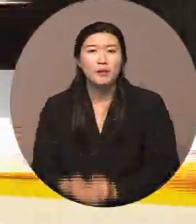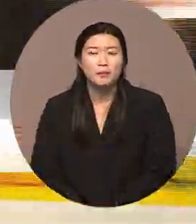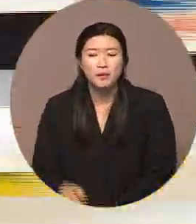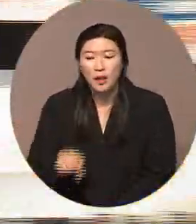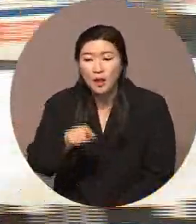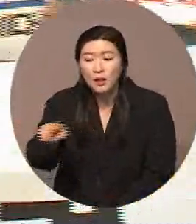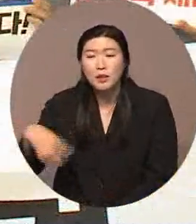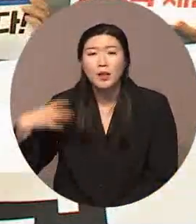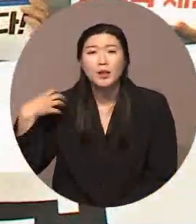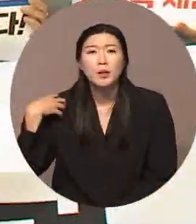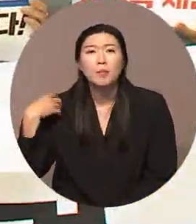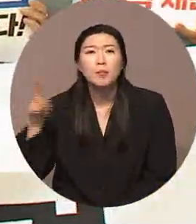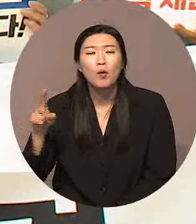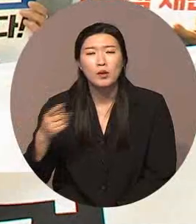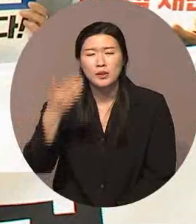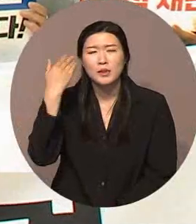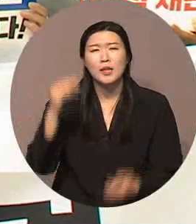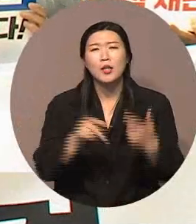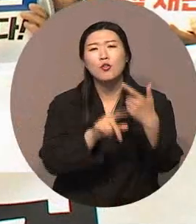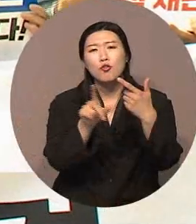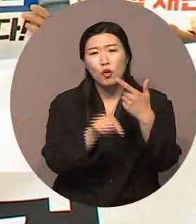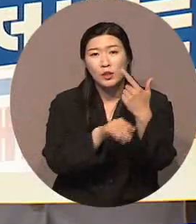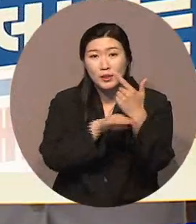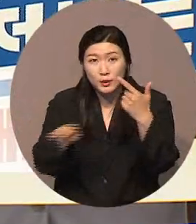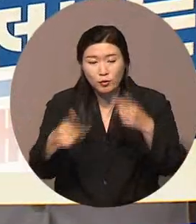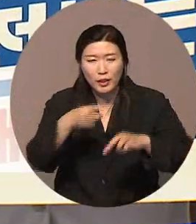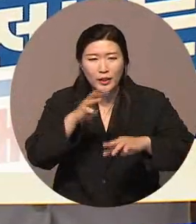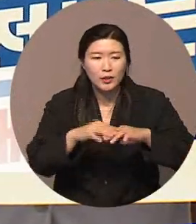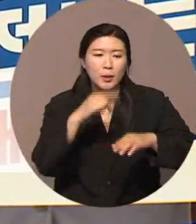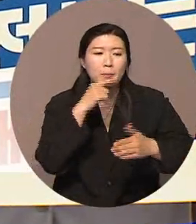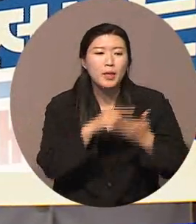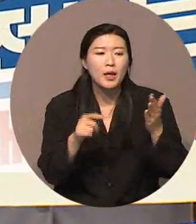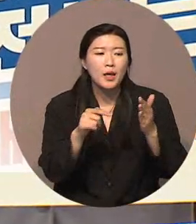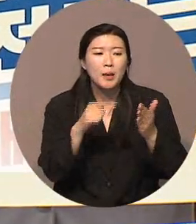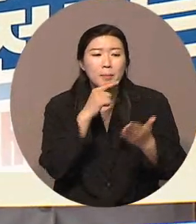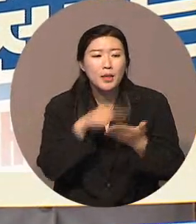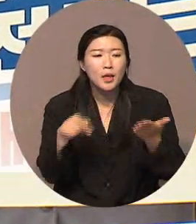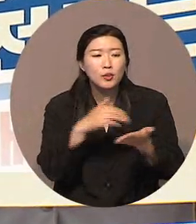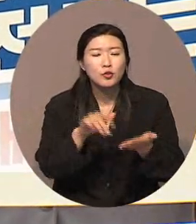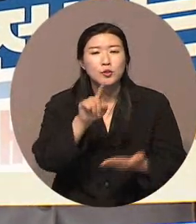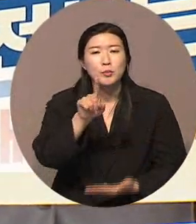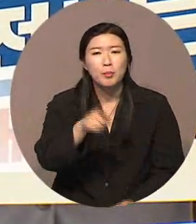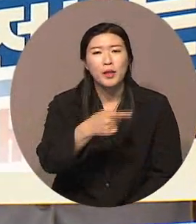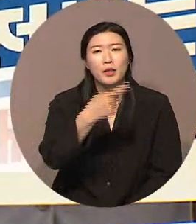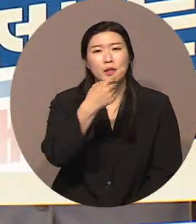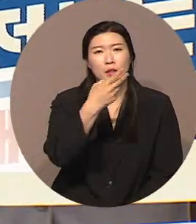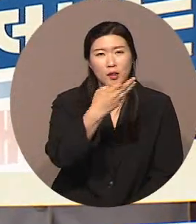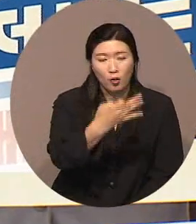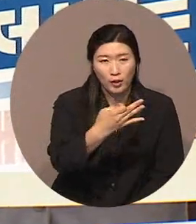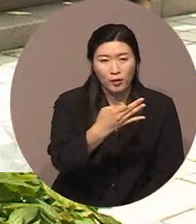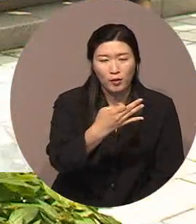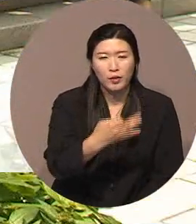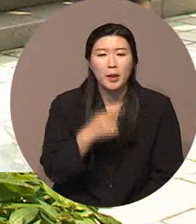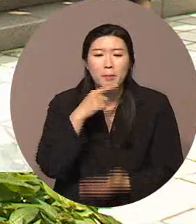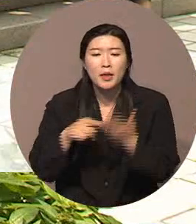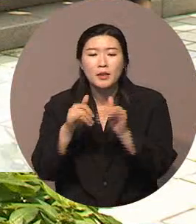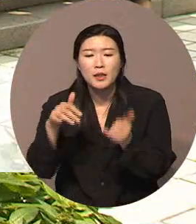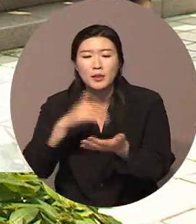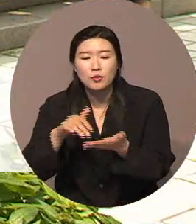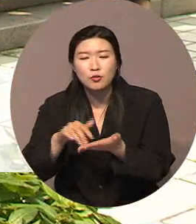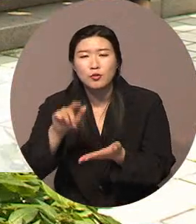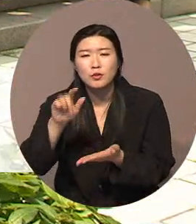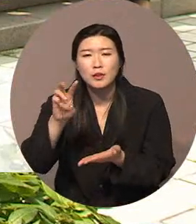대체기는 지난 6월 기준 대전 전세 사기 피해 건수만 100여 건의 피해자가 300명을